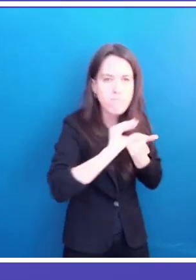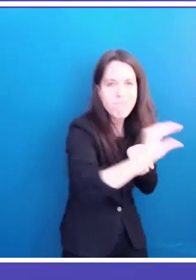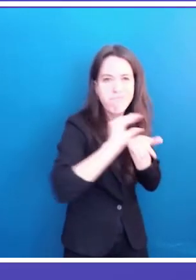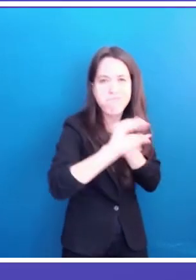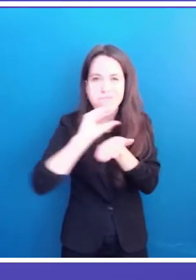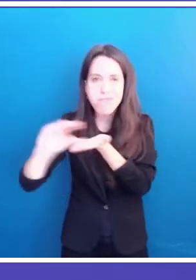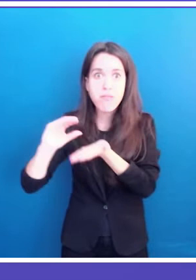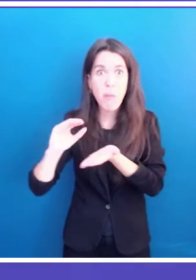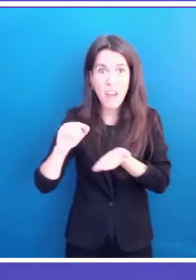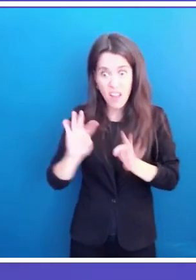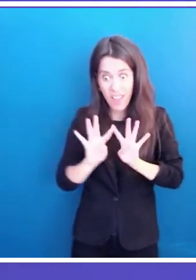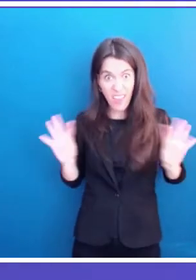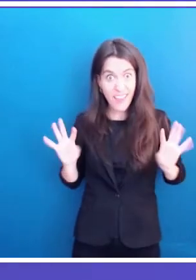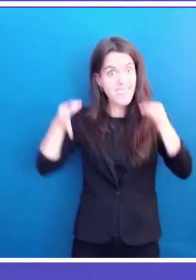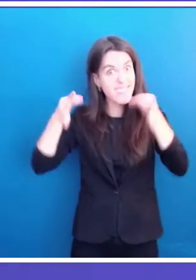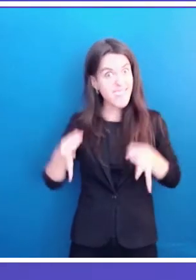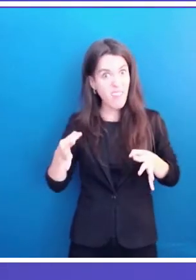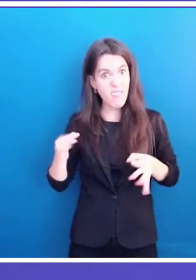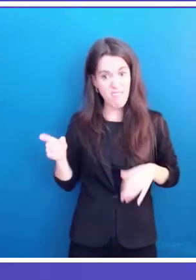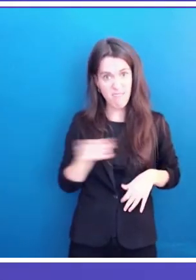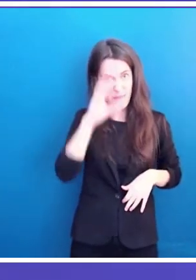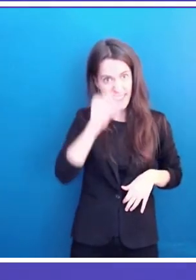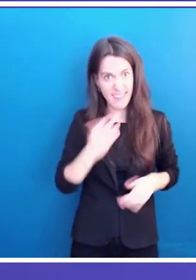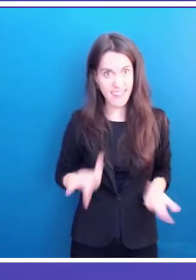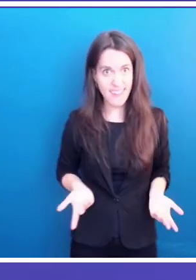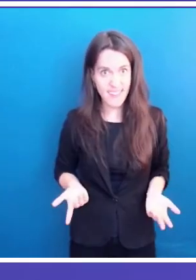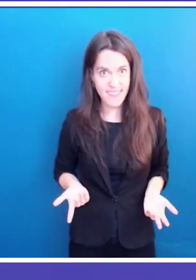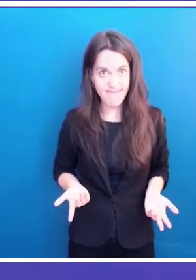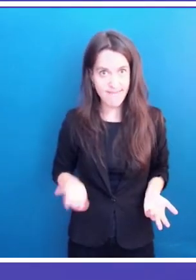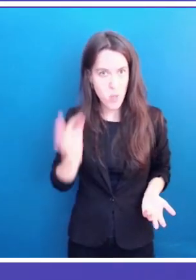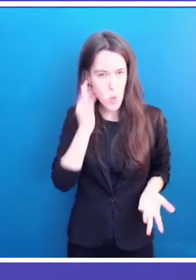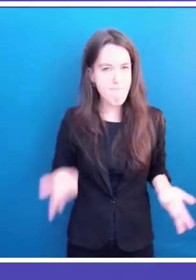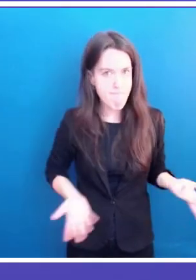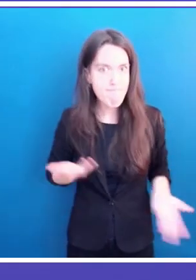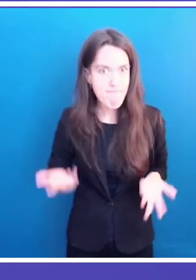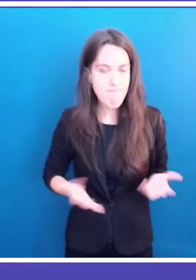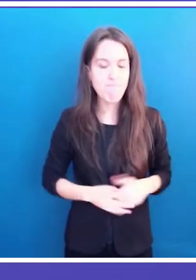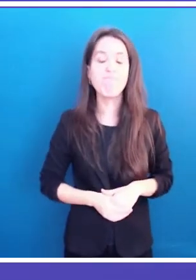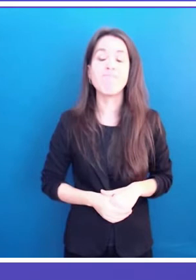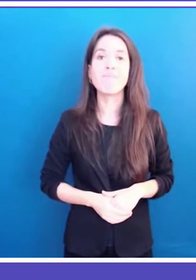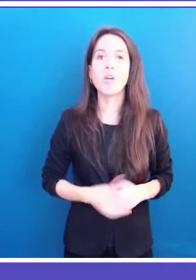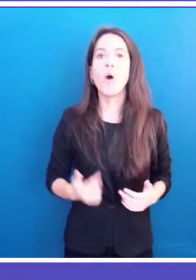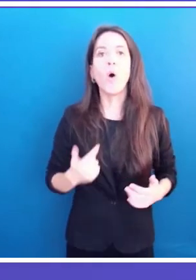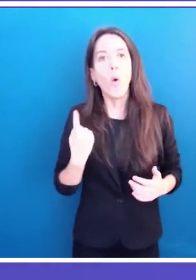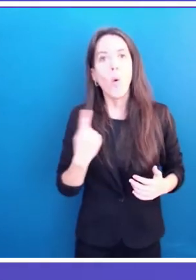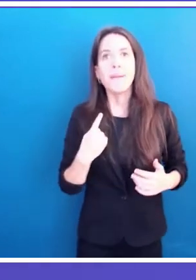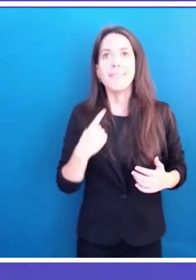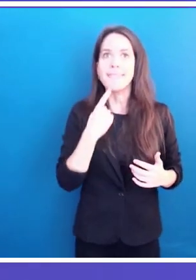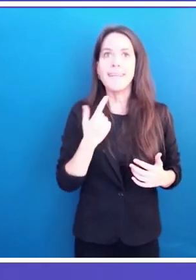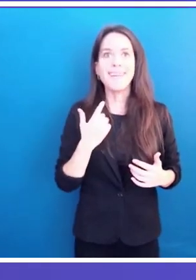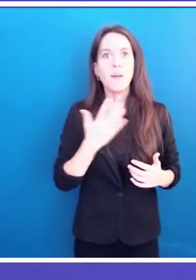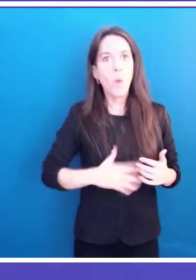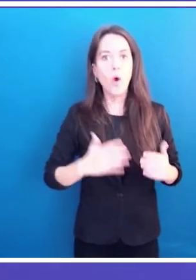الآن حان الوقت لتخطي فكرة الكوتا. علي أن أتكلم الآن عن المساواة، المساواة لأنها أساسية